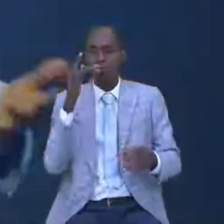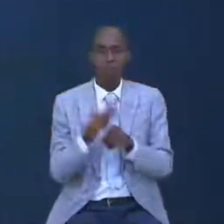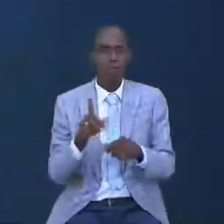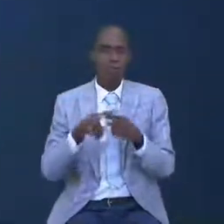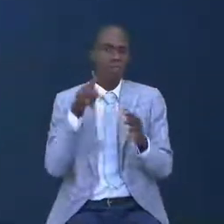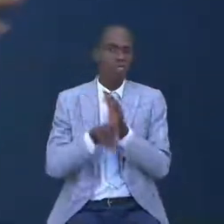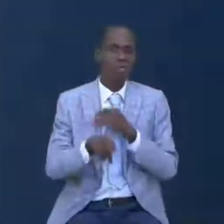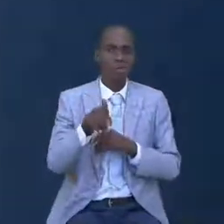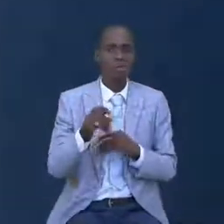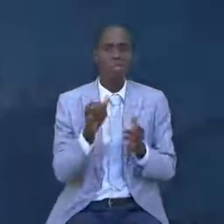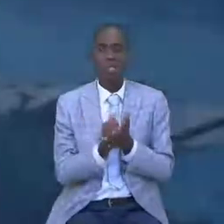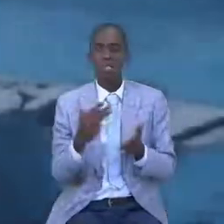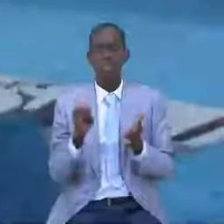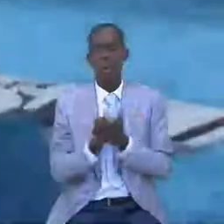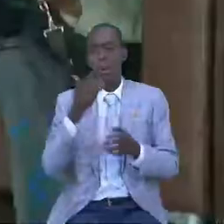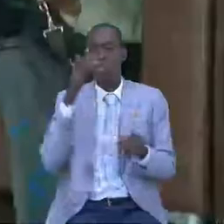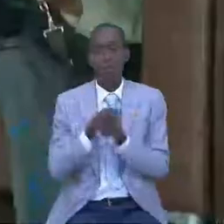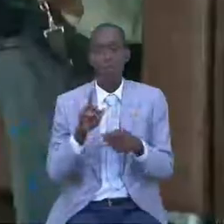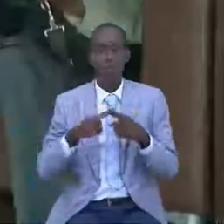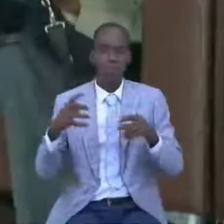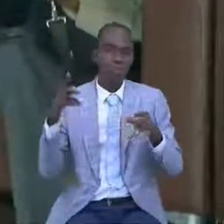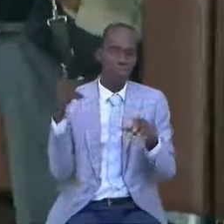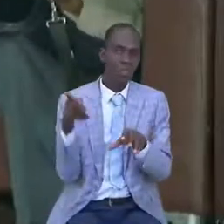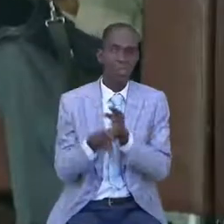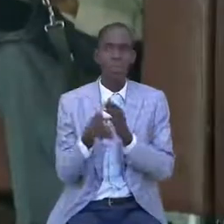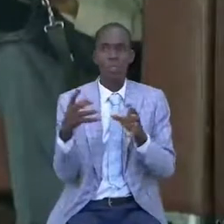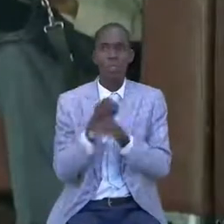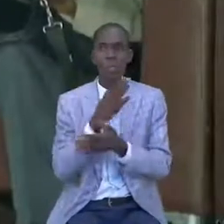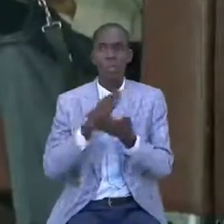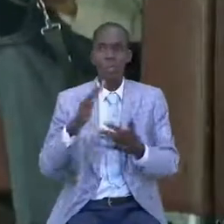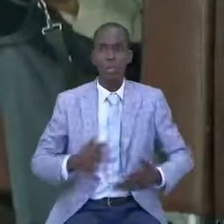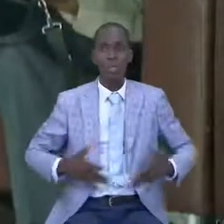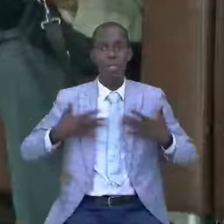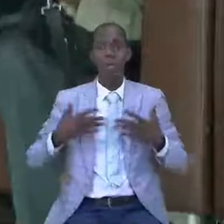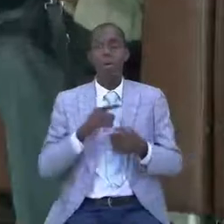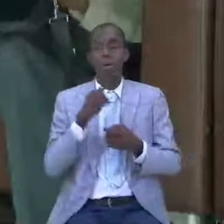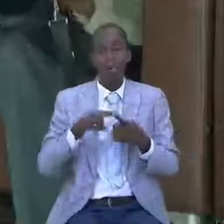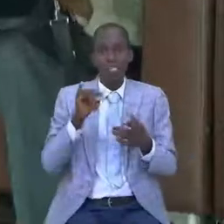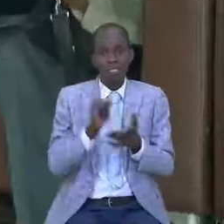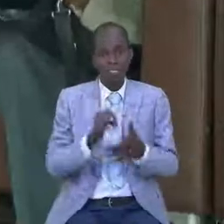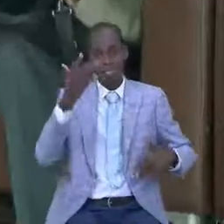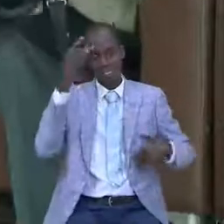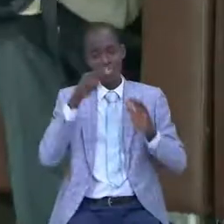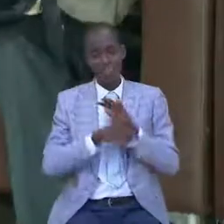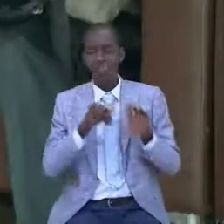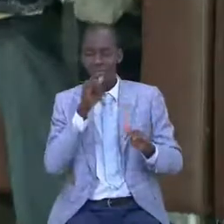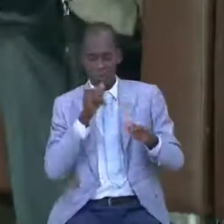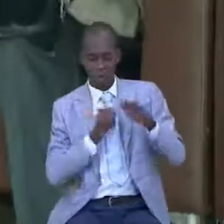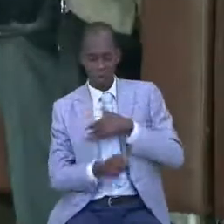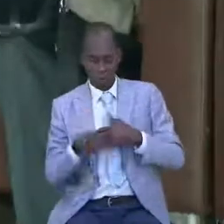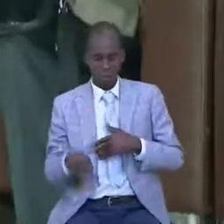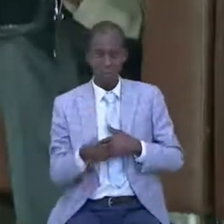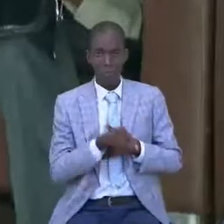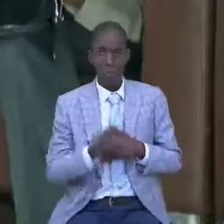La chose là qui menace de te tuer, la chose là qui menace de t'ôter la vie, dès que